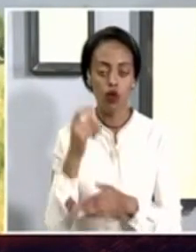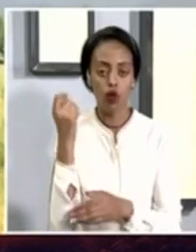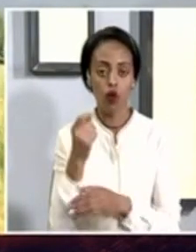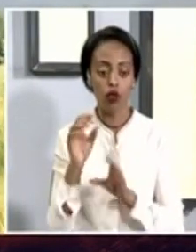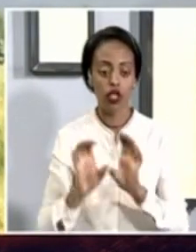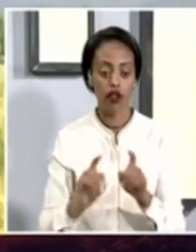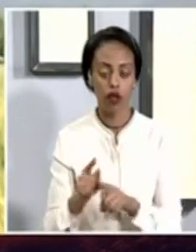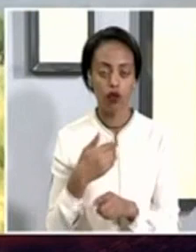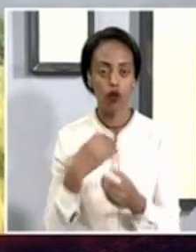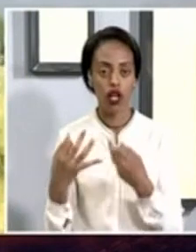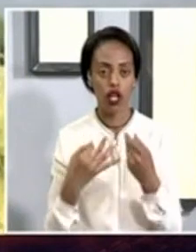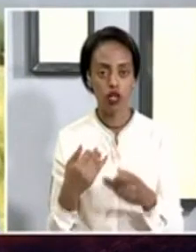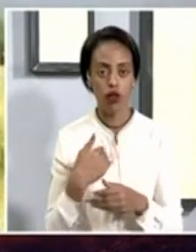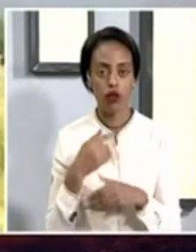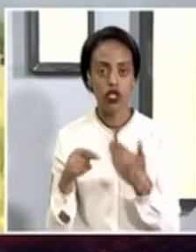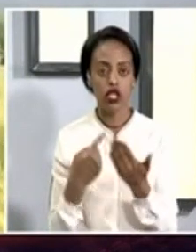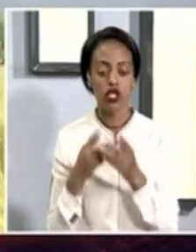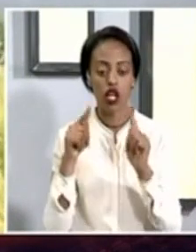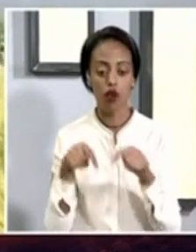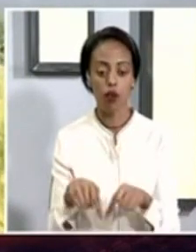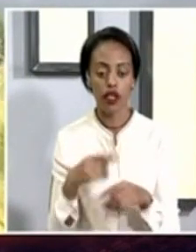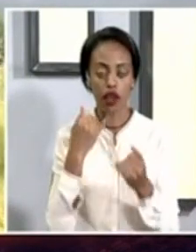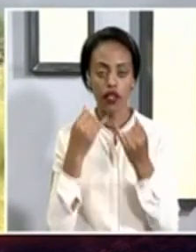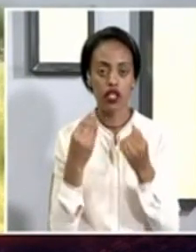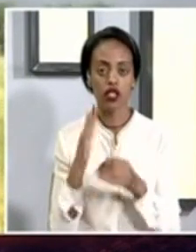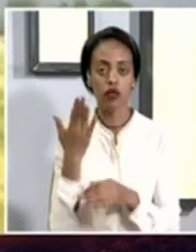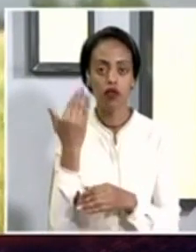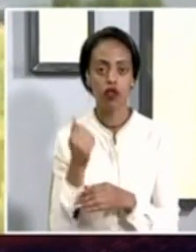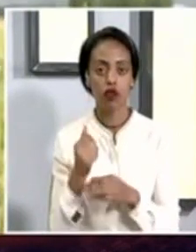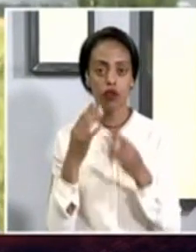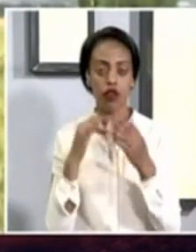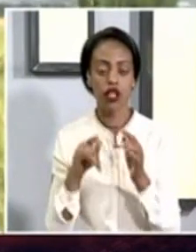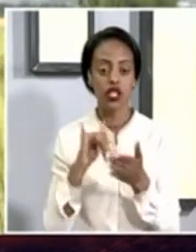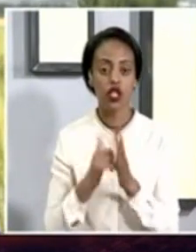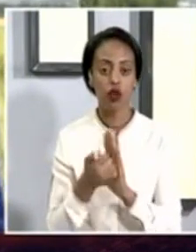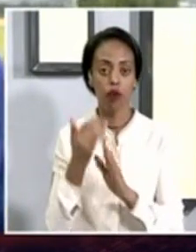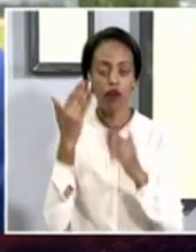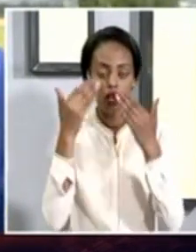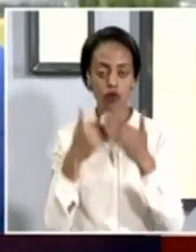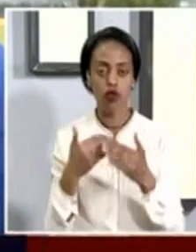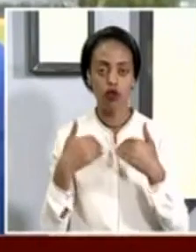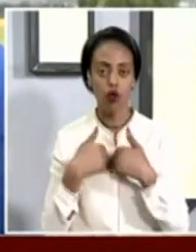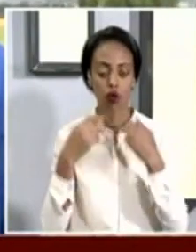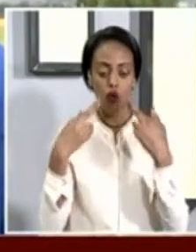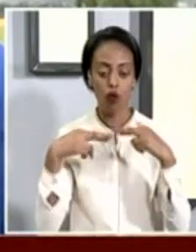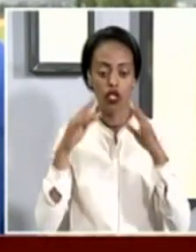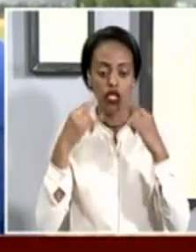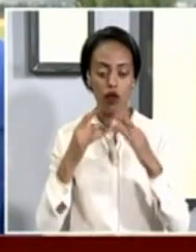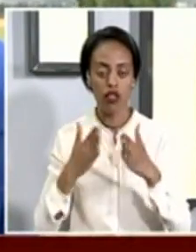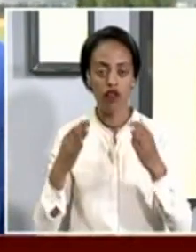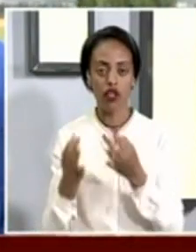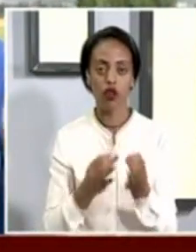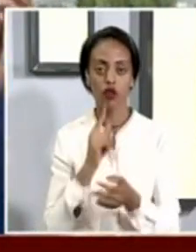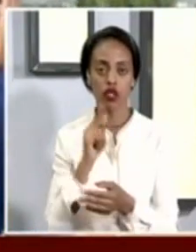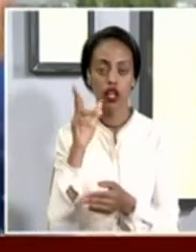خمسة ليم قالت أم نازلو سلازي نايلهم معنتي حبرت أنا نزيز مسلير بزولة صدمة أبي منايم شزلو أوجا زيننا بصفي حنقل سينا